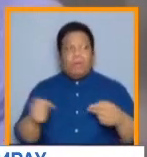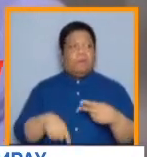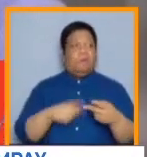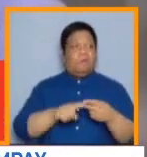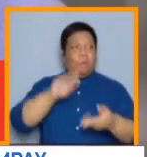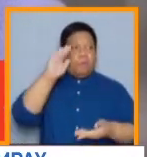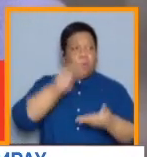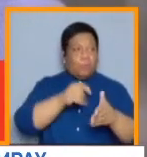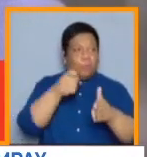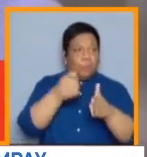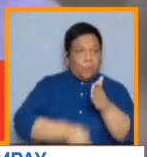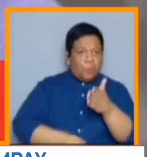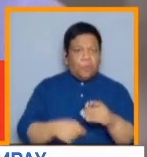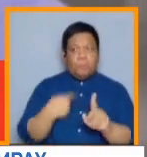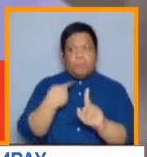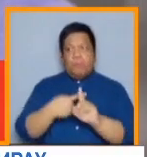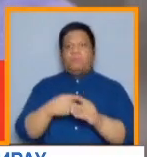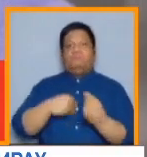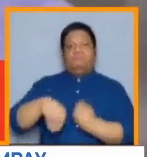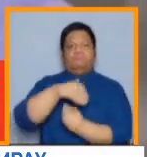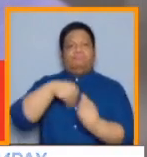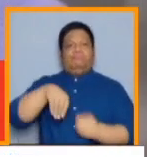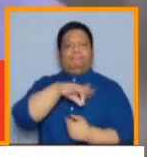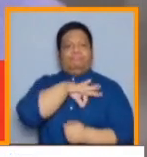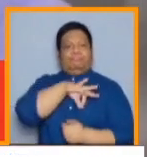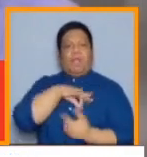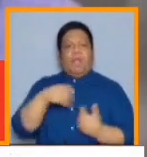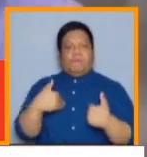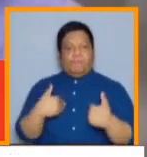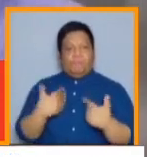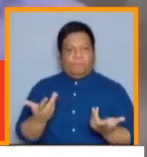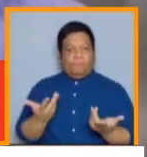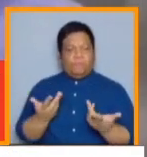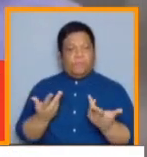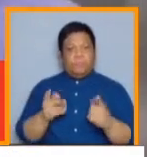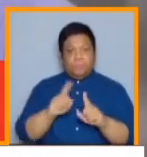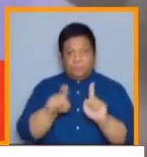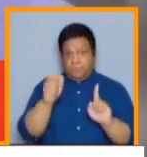they're making money. But again, to go back,